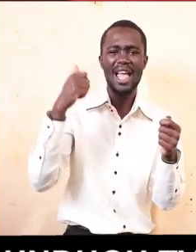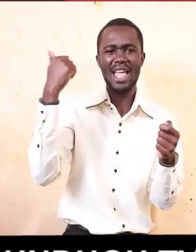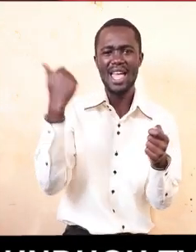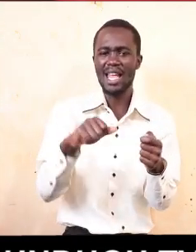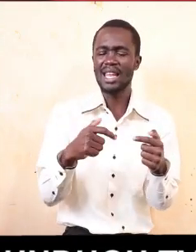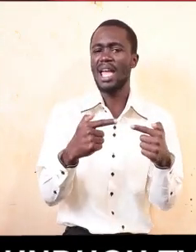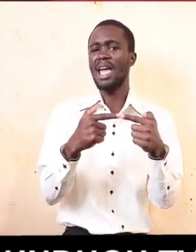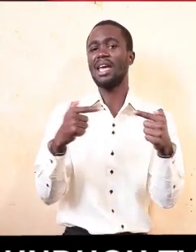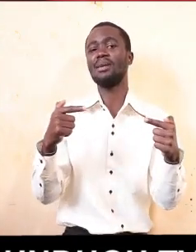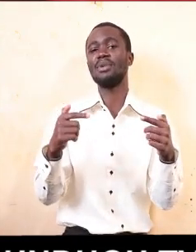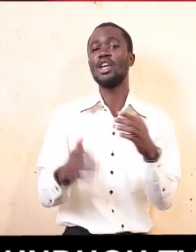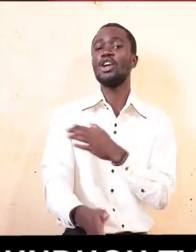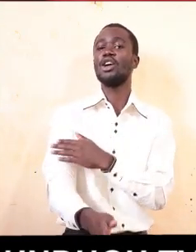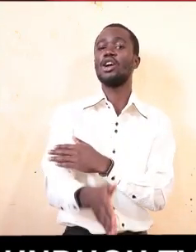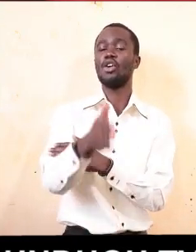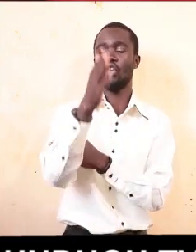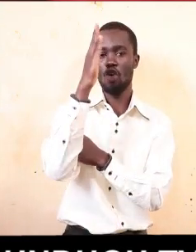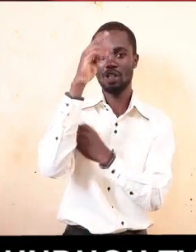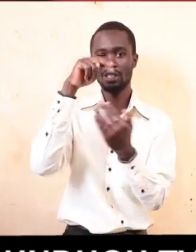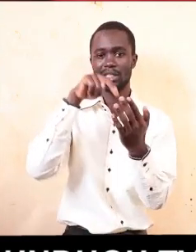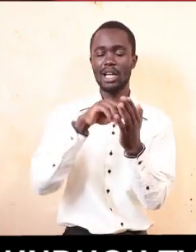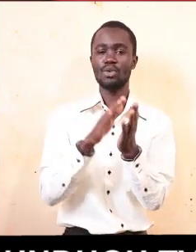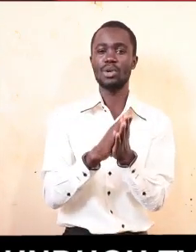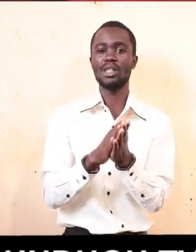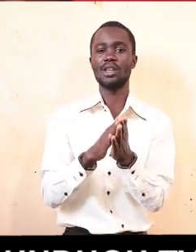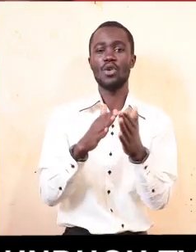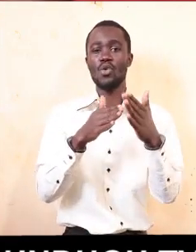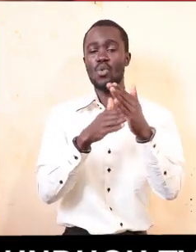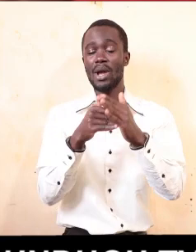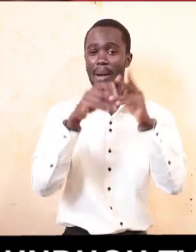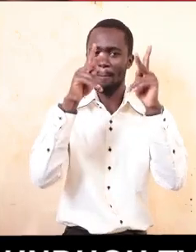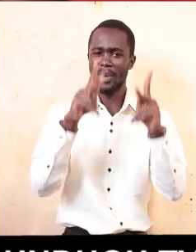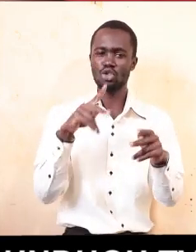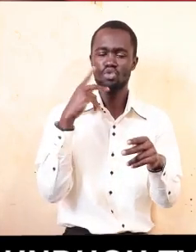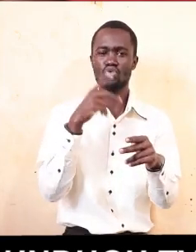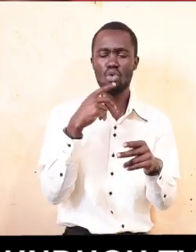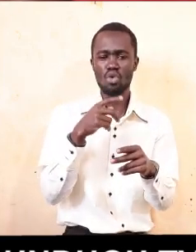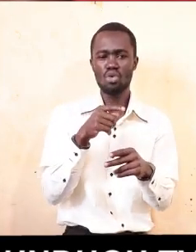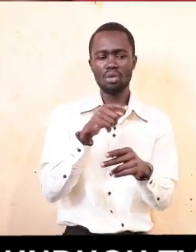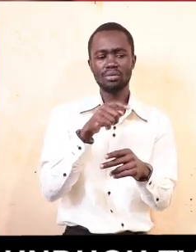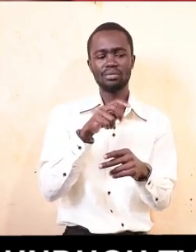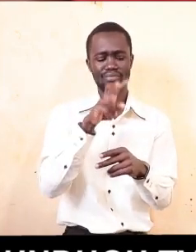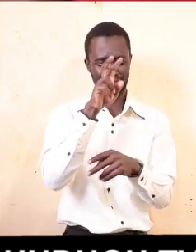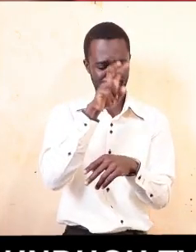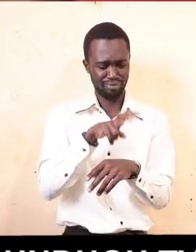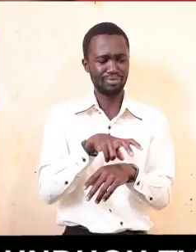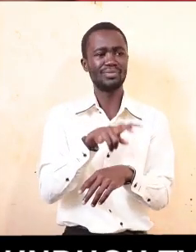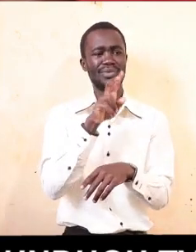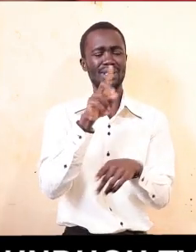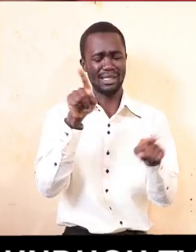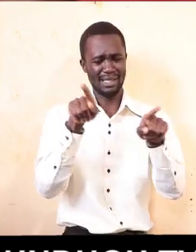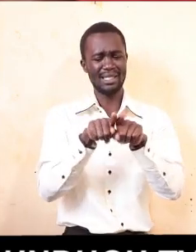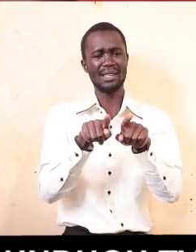yeyote, Mungu usimama na mnyonge anayeonewa. Mungu usimama na wanyonge ambao